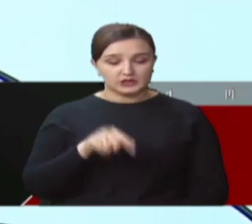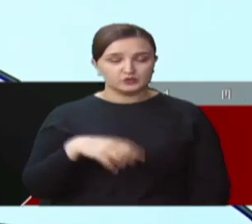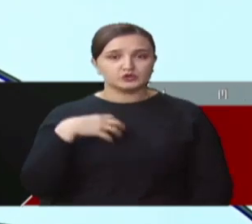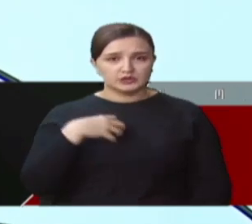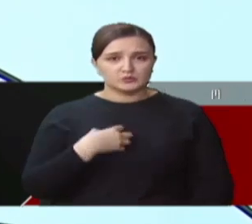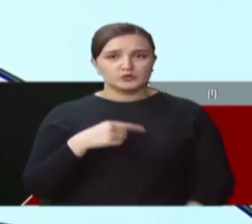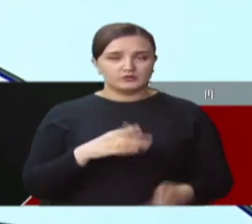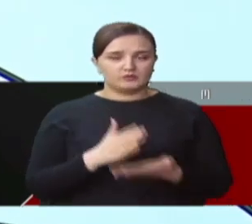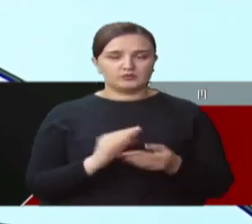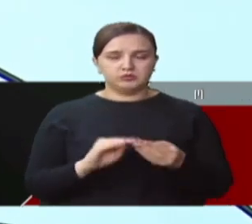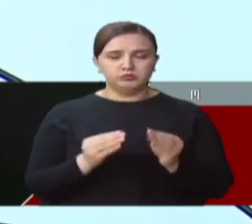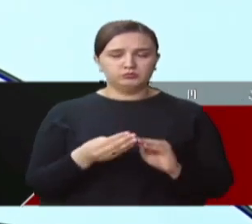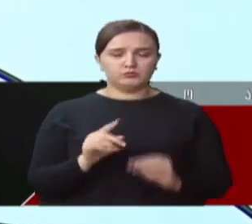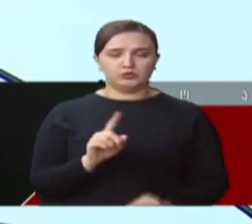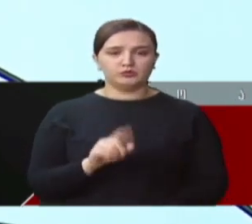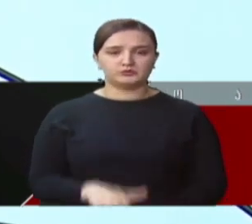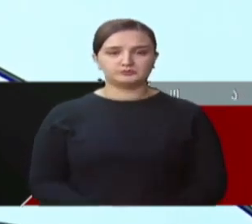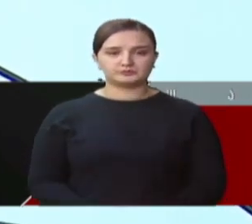ეს პრობლემა, რომ